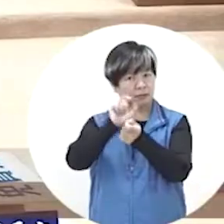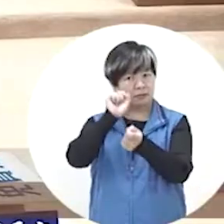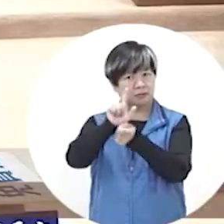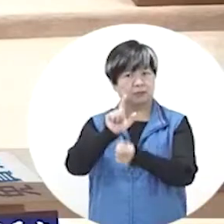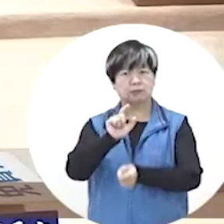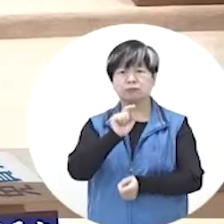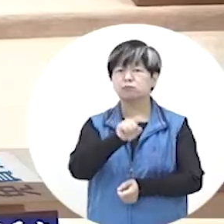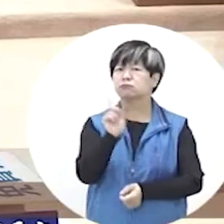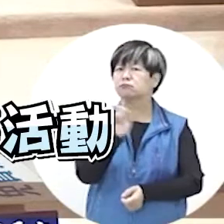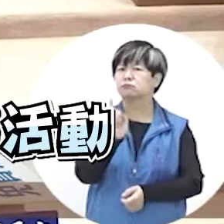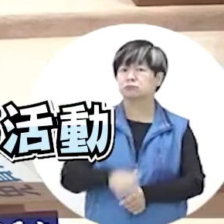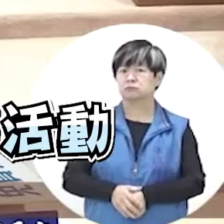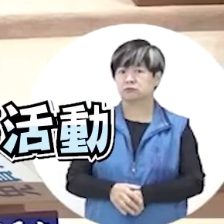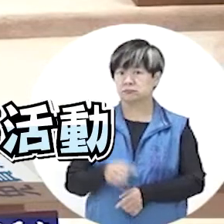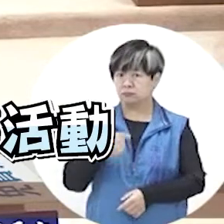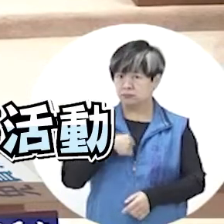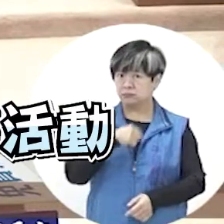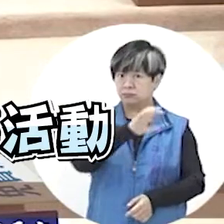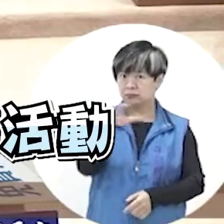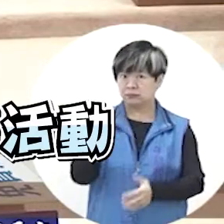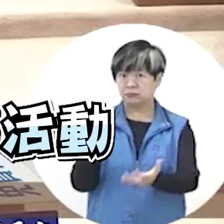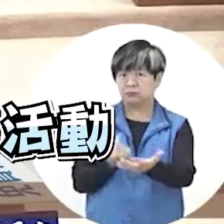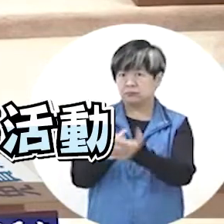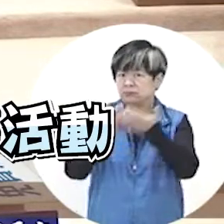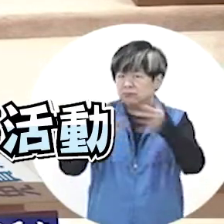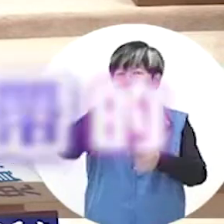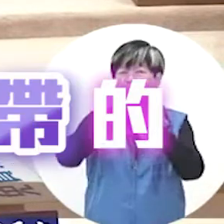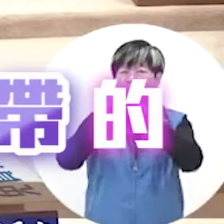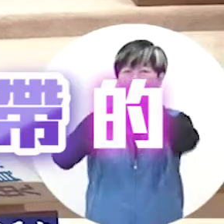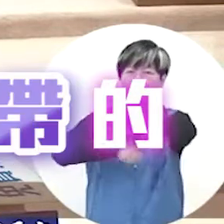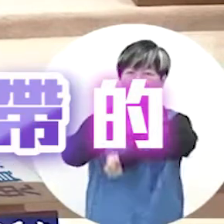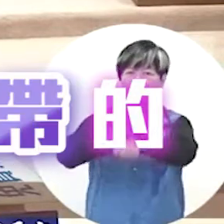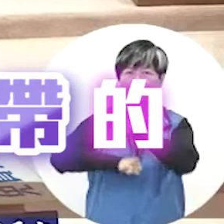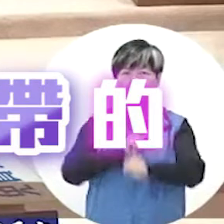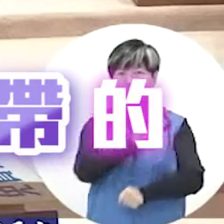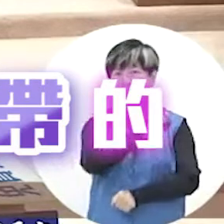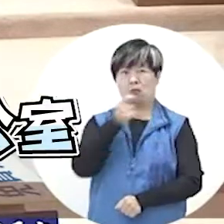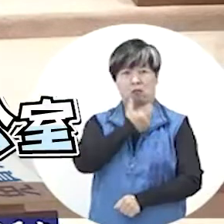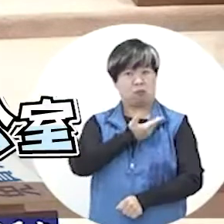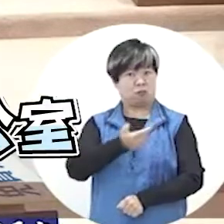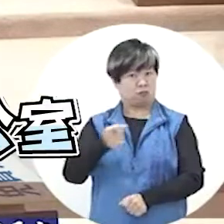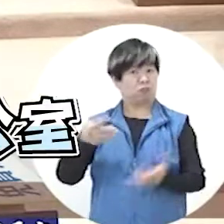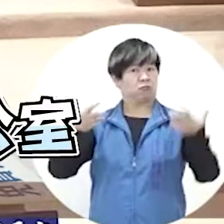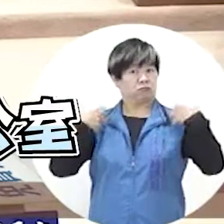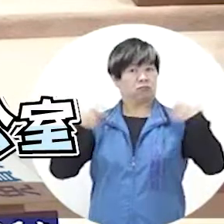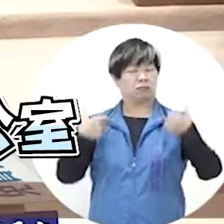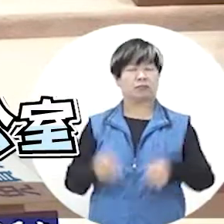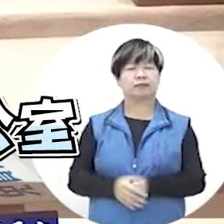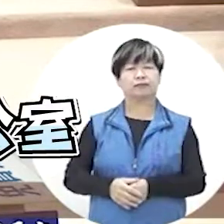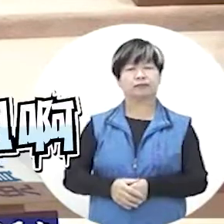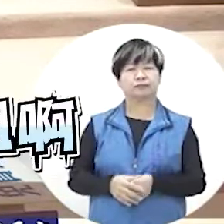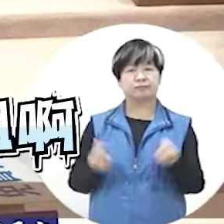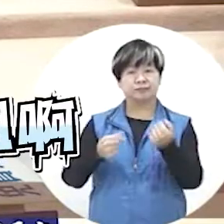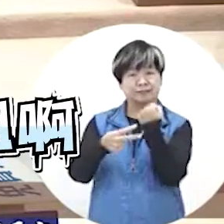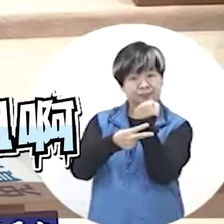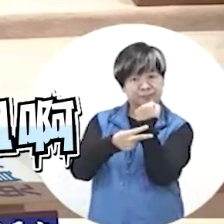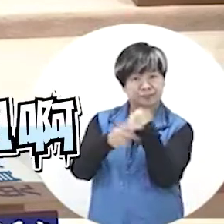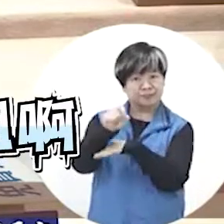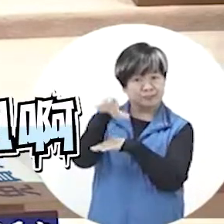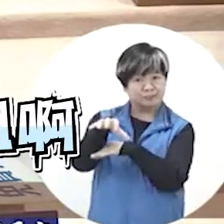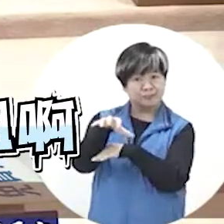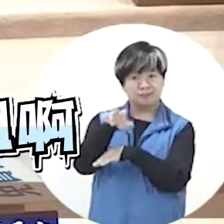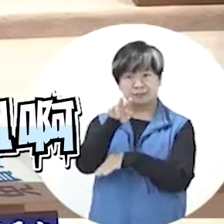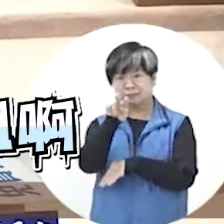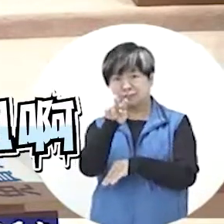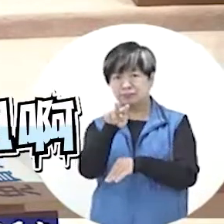为我在地方参与很多银发俱乐部的一些活动，很多都慈济在带的。比如说我到一个理办公室，就有七八个